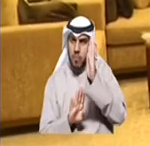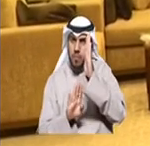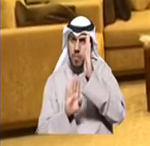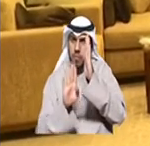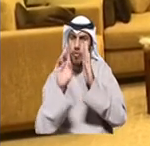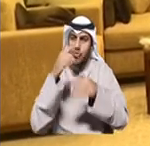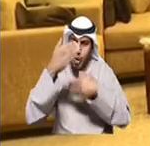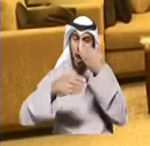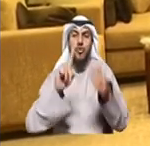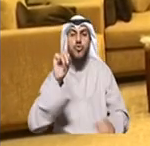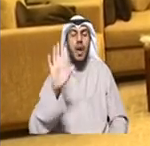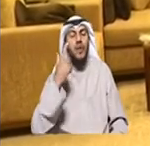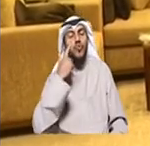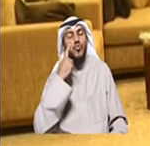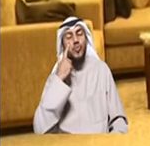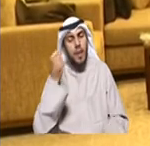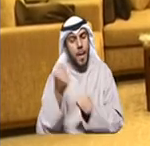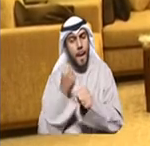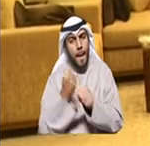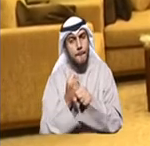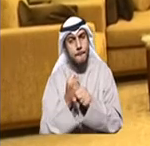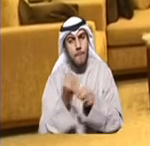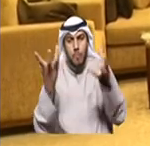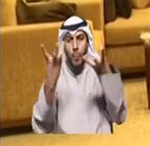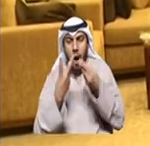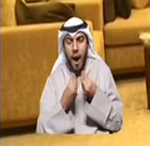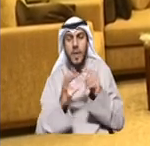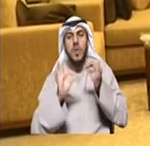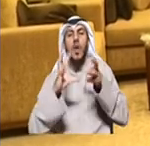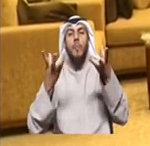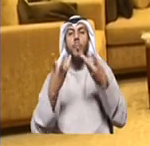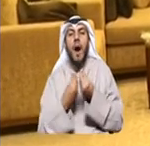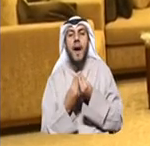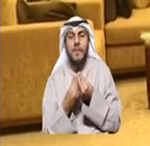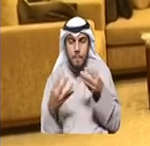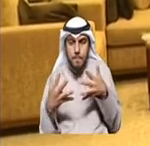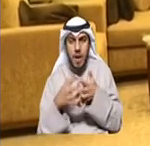سوف تترجم رؤى جمعية المحاسبين والمراجعين الكويتية على أرض الواقع.